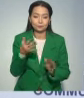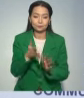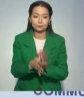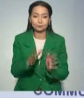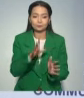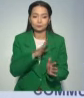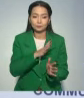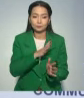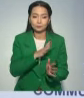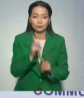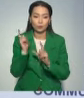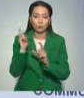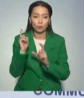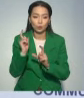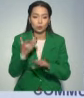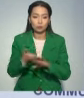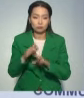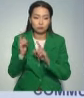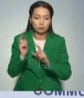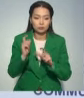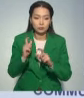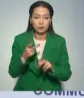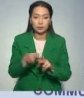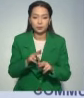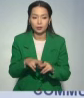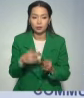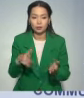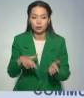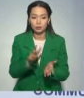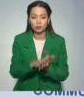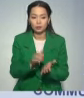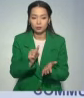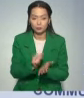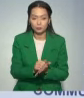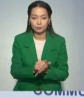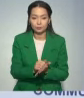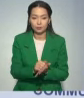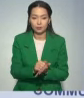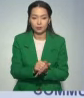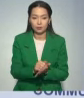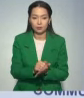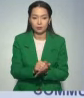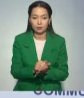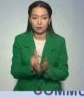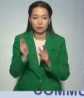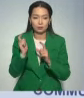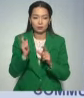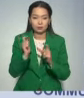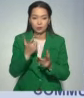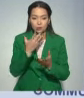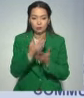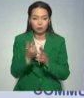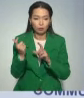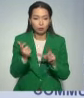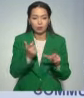дорога была как бы ухожена то что большегрузы сельхоз формирования вывозили свою продукцию